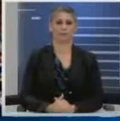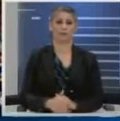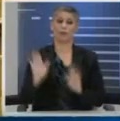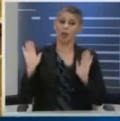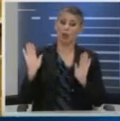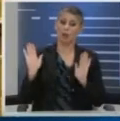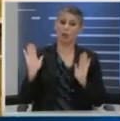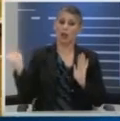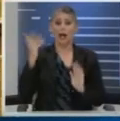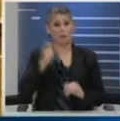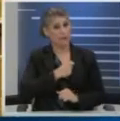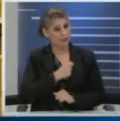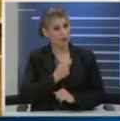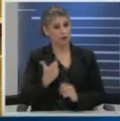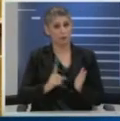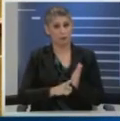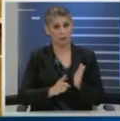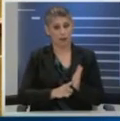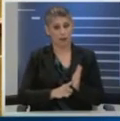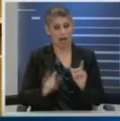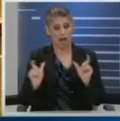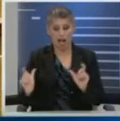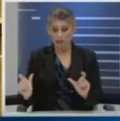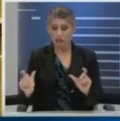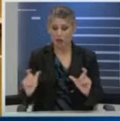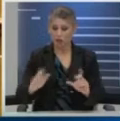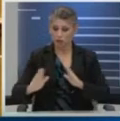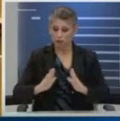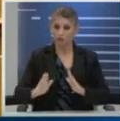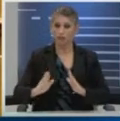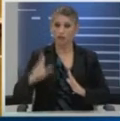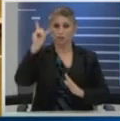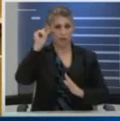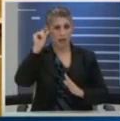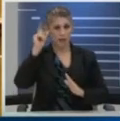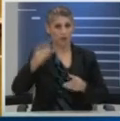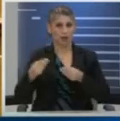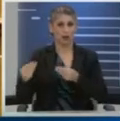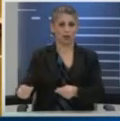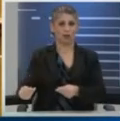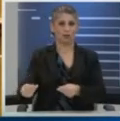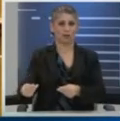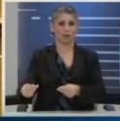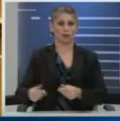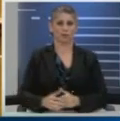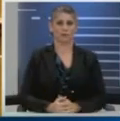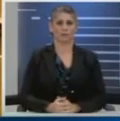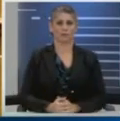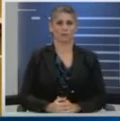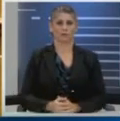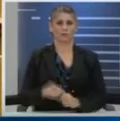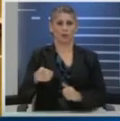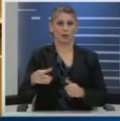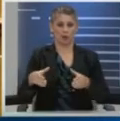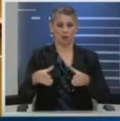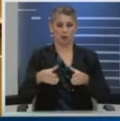Εκτός αν πιστεύετε, κύριε Τσίπρα, ότι πρέπει η ασφάλεια των πανεπιστημίων να ανατεθεί στο ρωμαλαίο